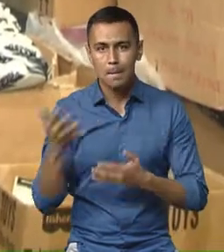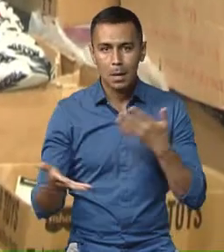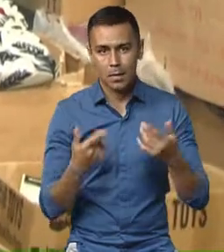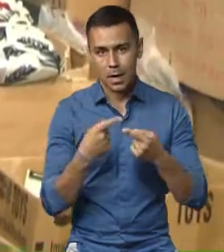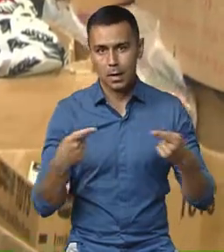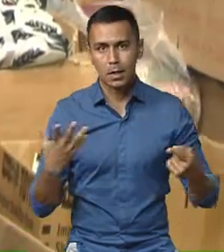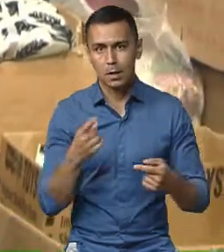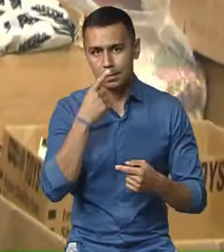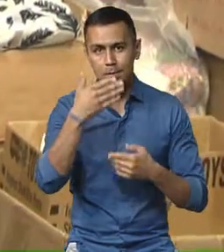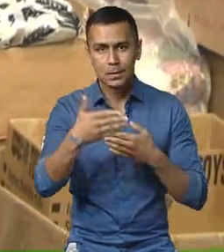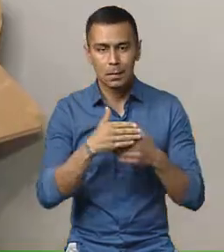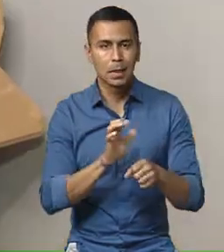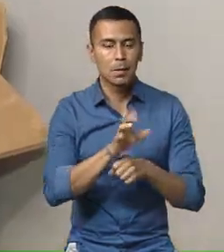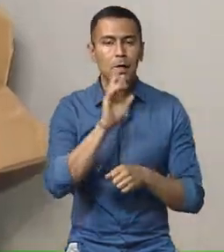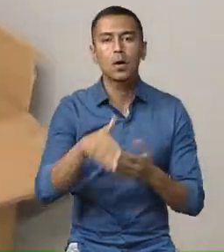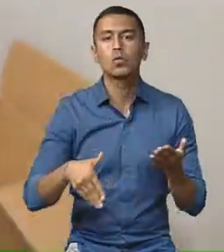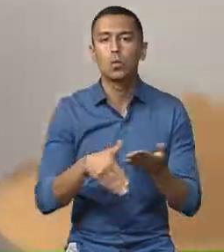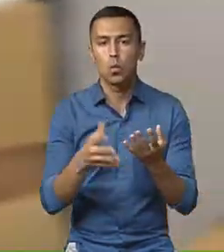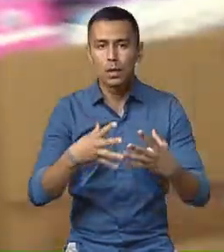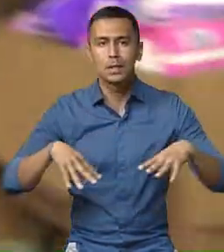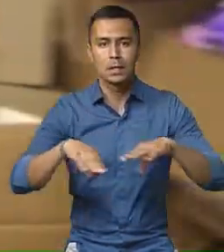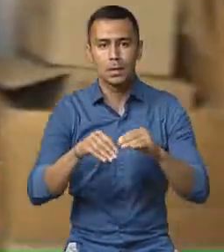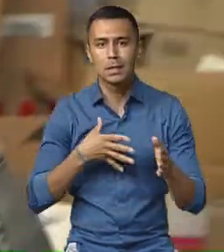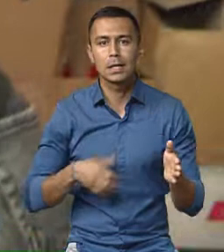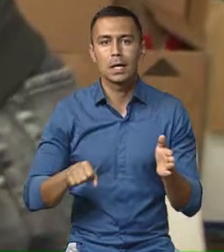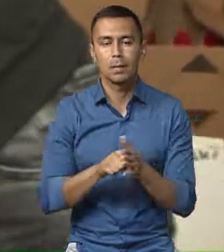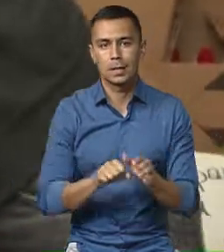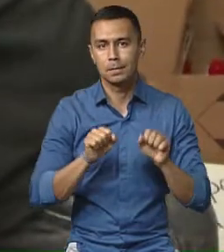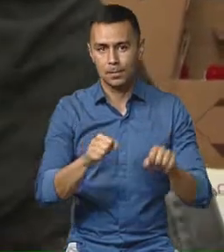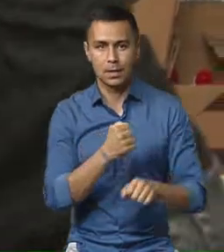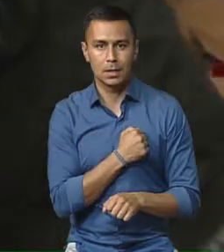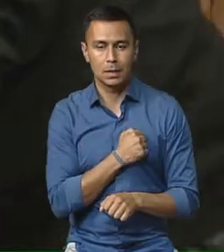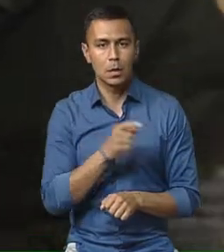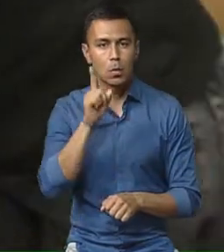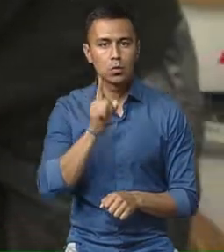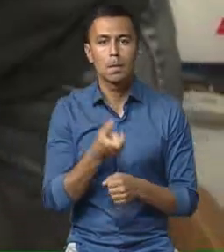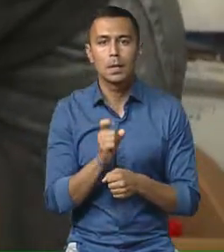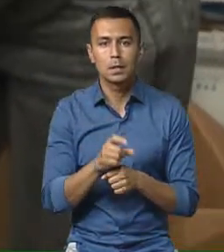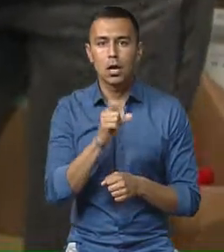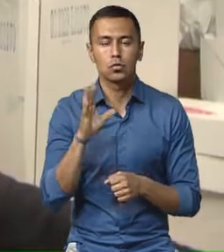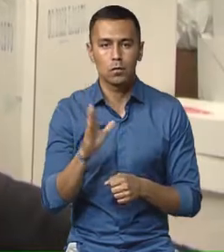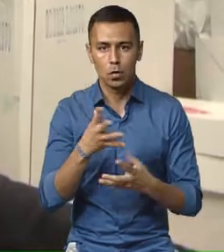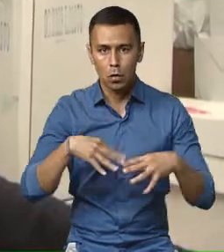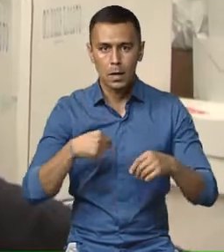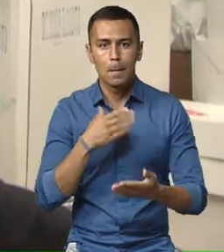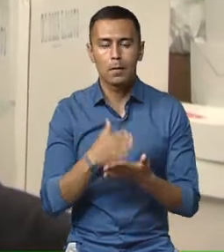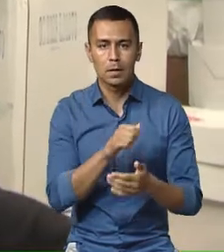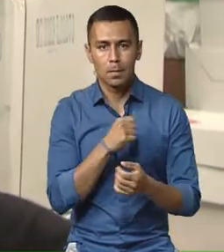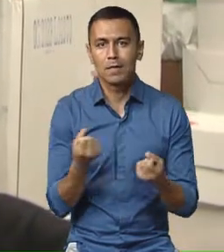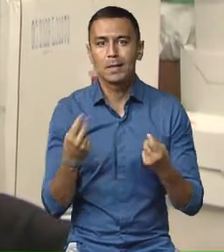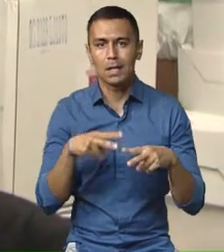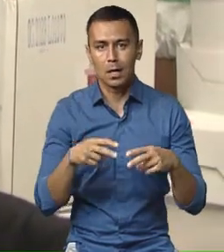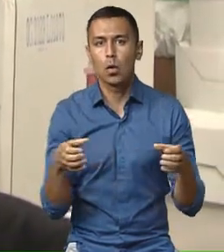речі, які днями направить як допомогу сім'ям загиблих захисників. Поки що більшість азовських родин, тому що я перебуваю сама в